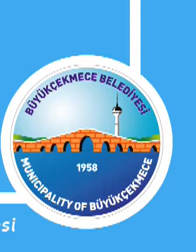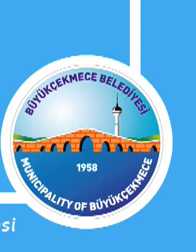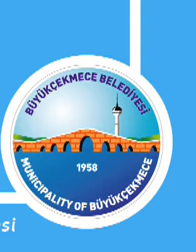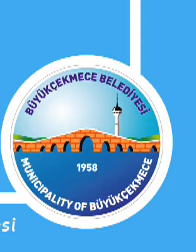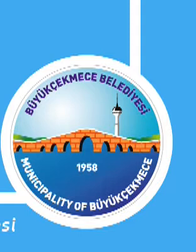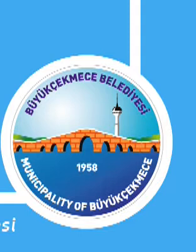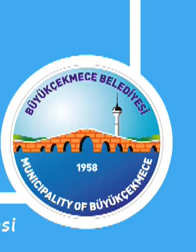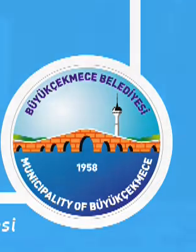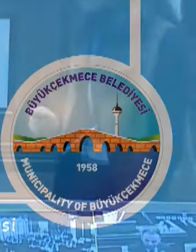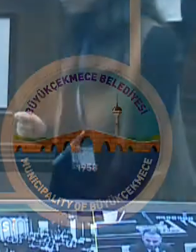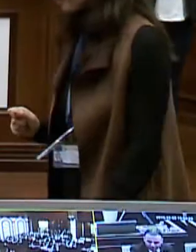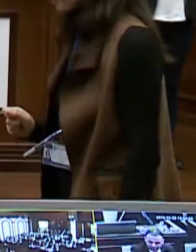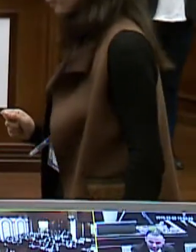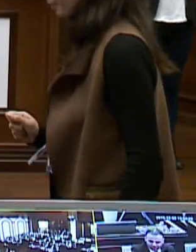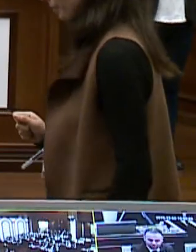Arkadaşlarım,